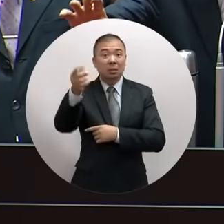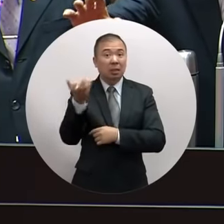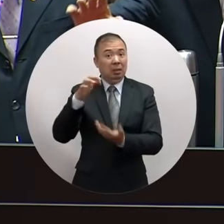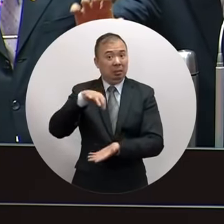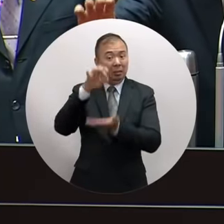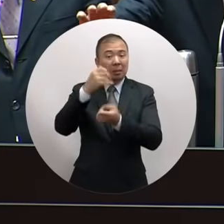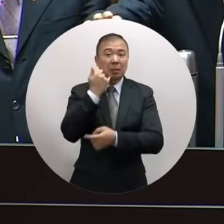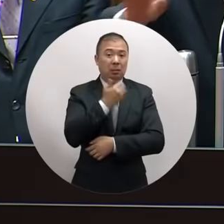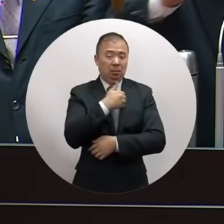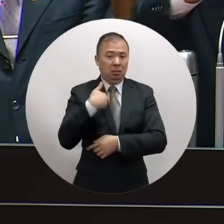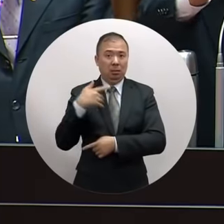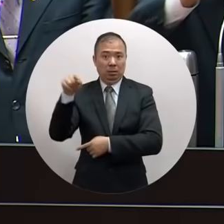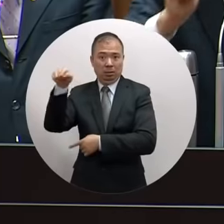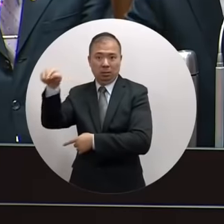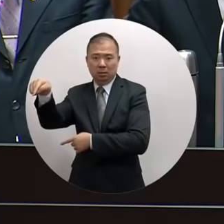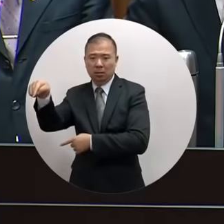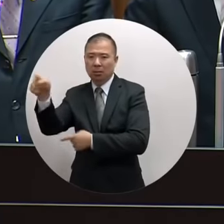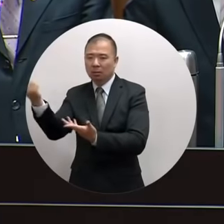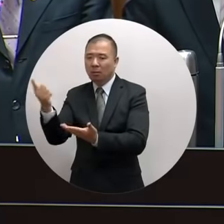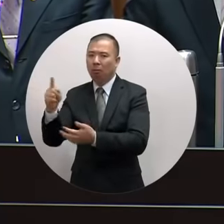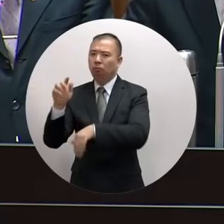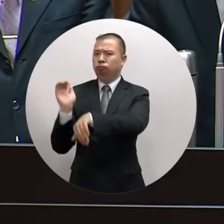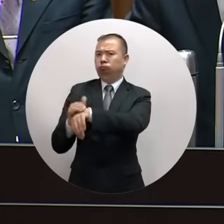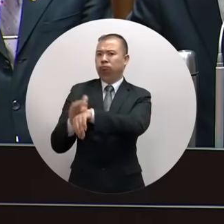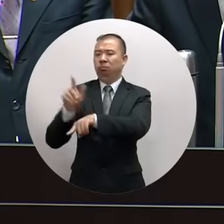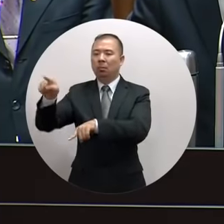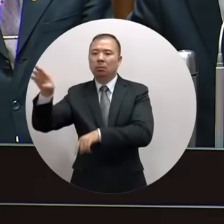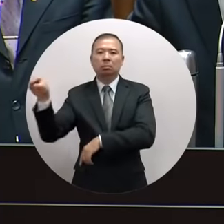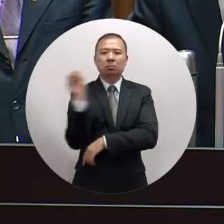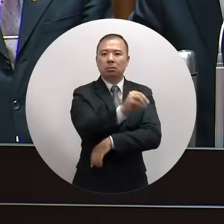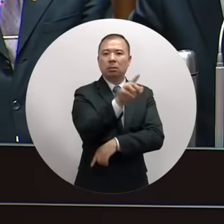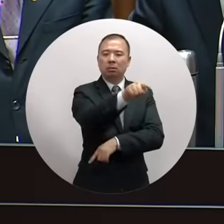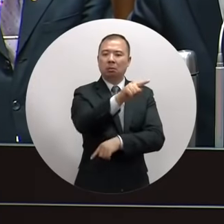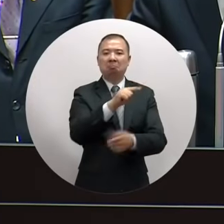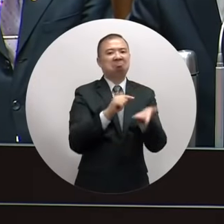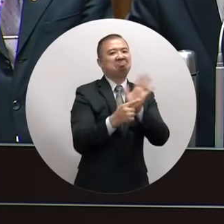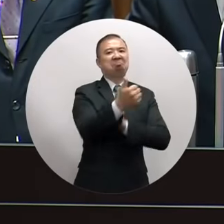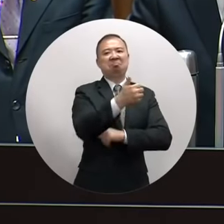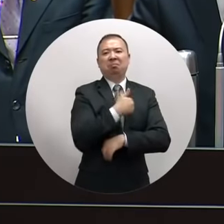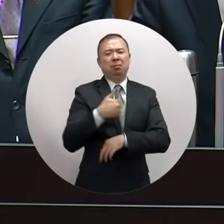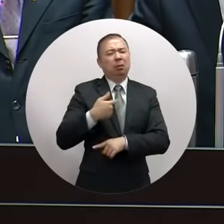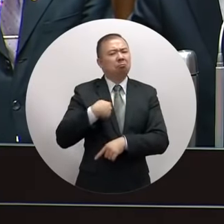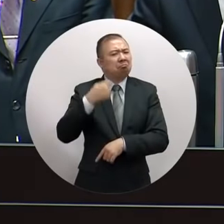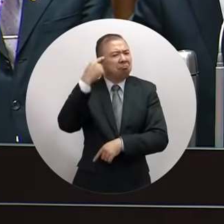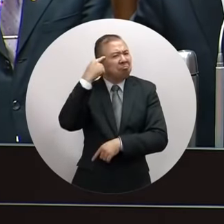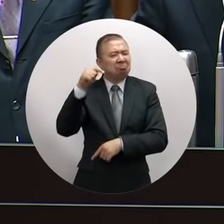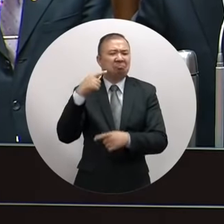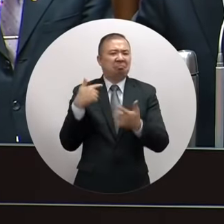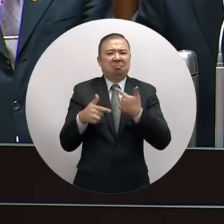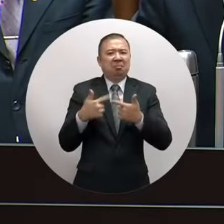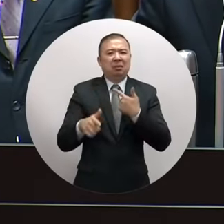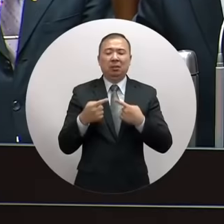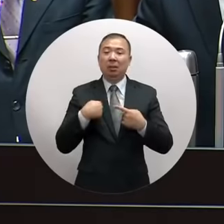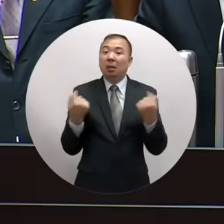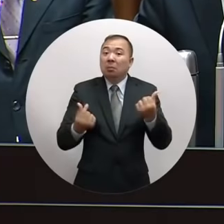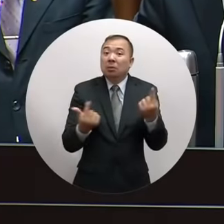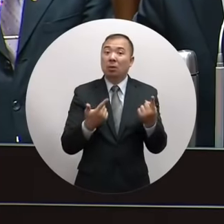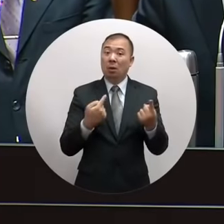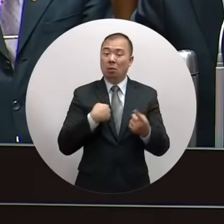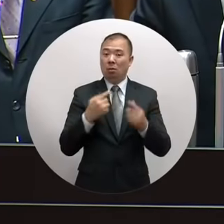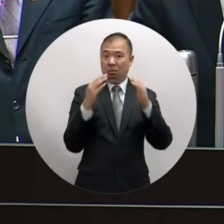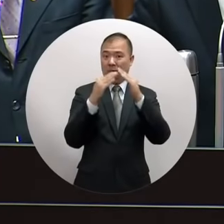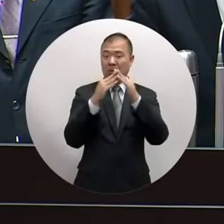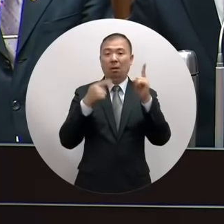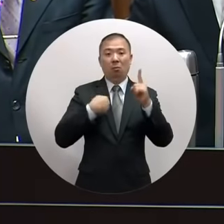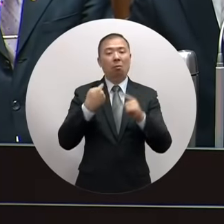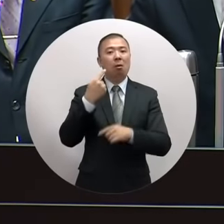弄到这一边做结论是不太一样的，所以我很认真的对教育，因为我们家我妈妈都是老师， 那